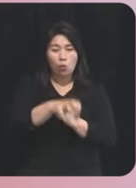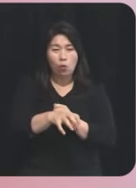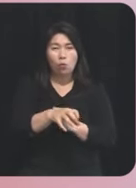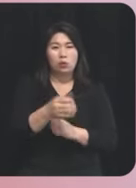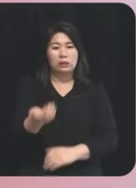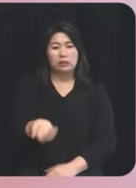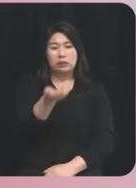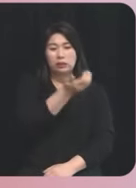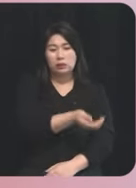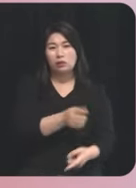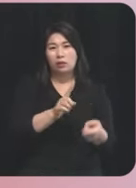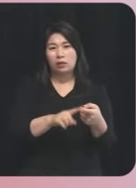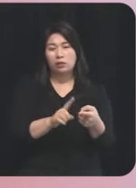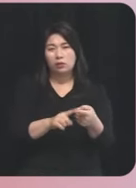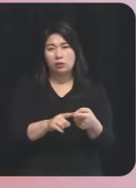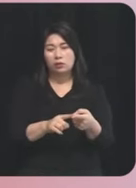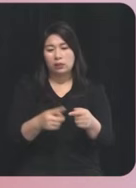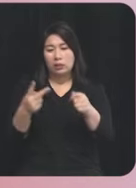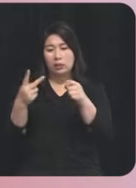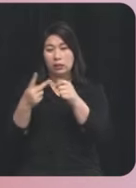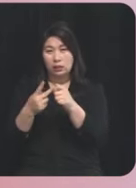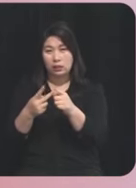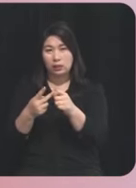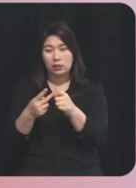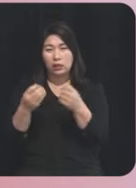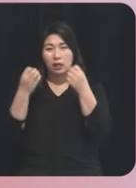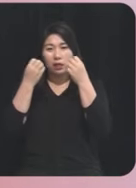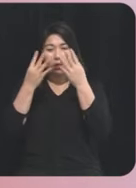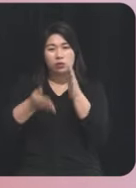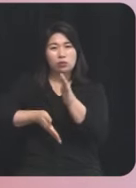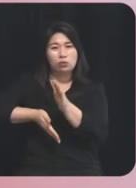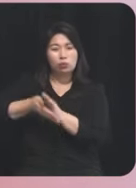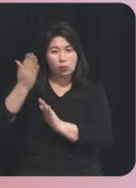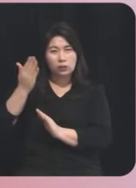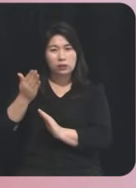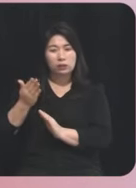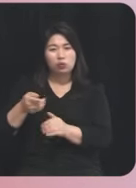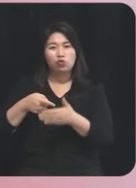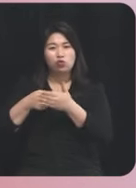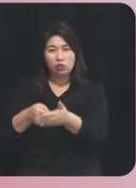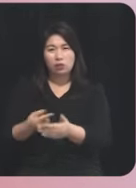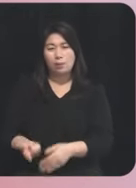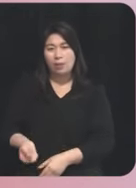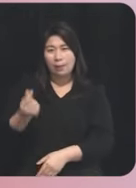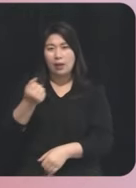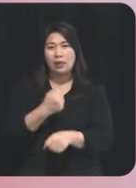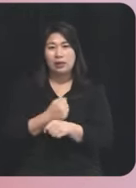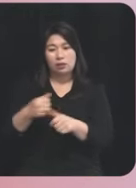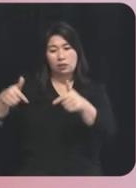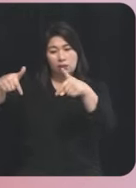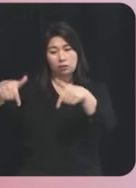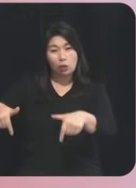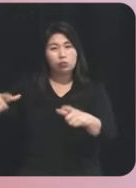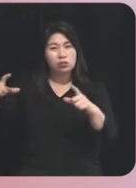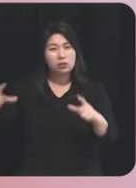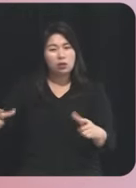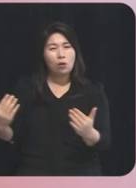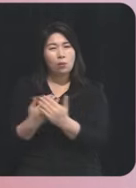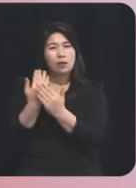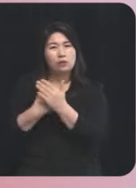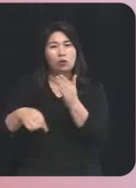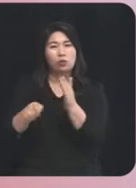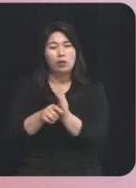제2 혁신도시 조성을 도정과 협의하여 빠르게 추진하겠습니다. 서부권 균형 발전을 위해